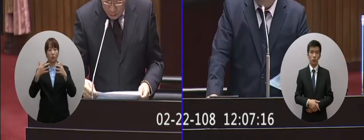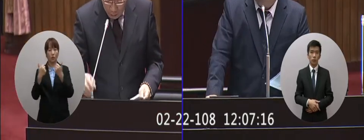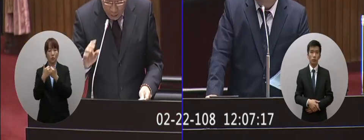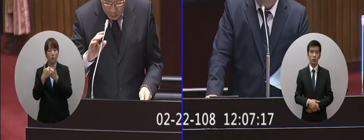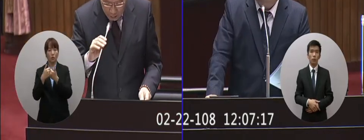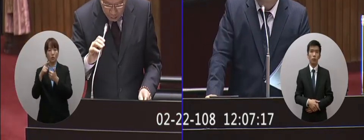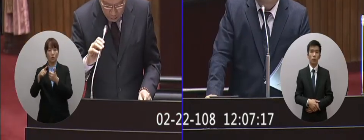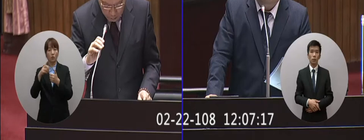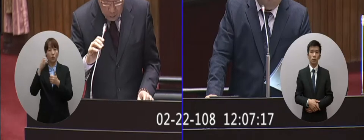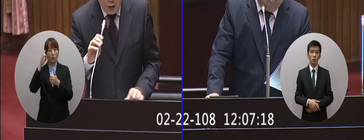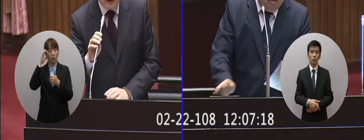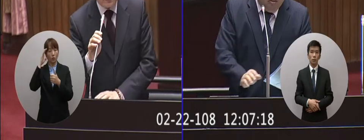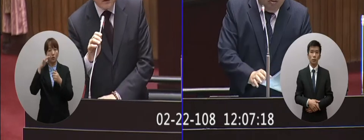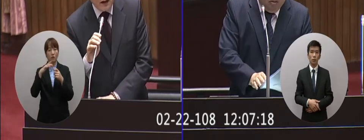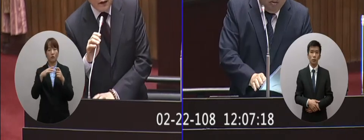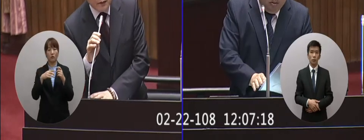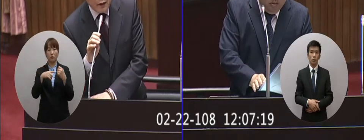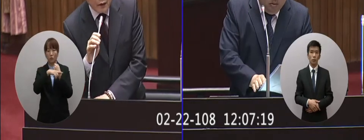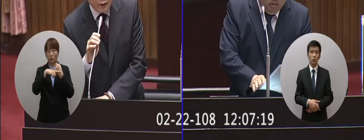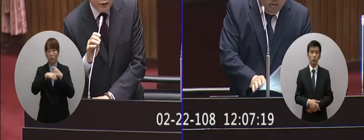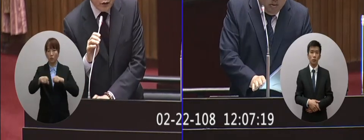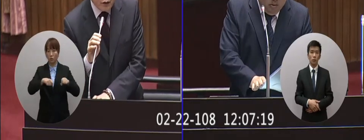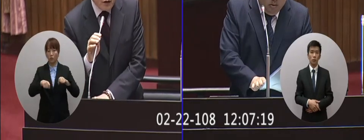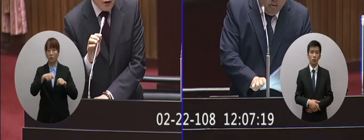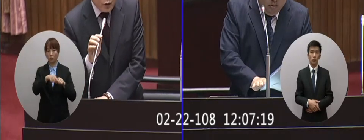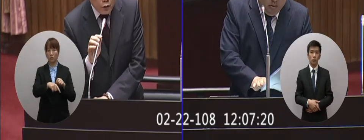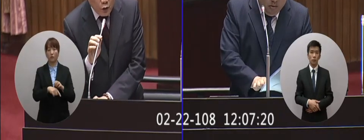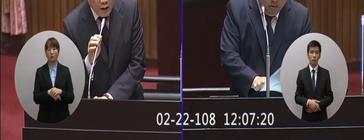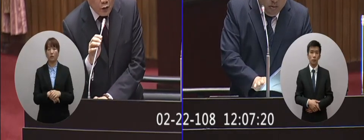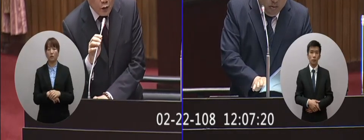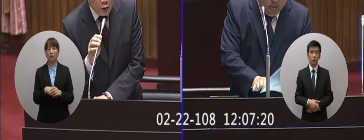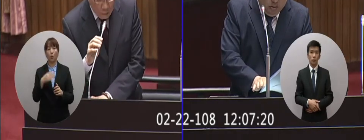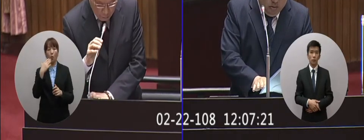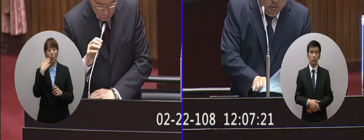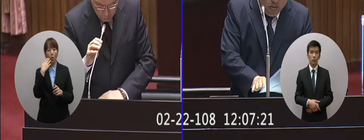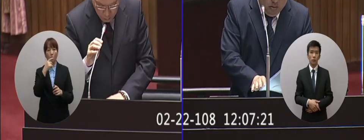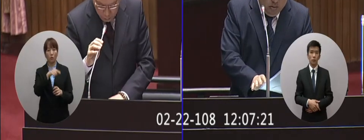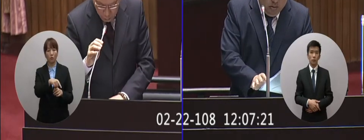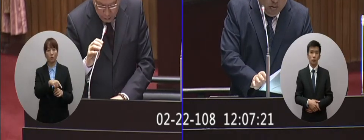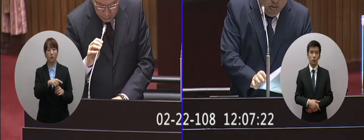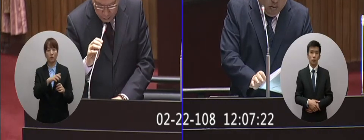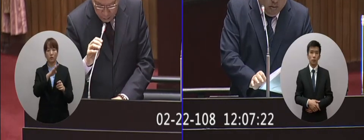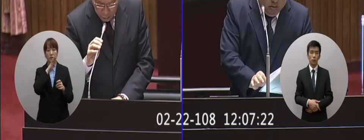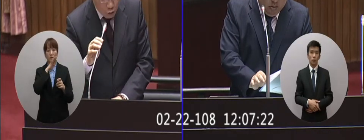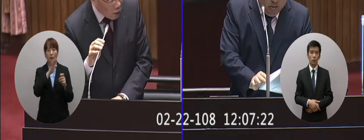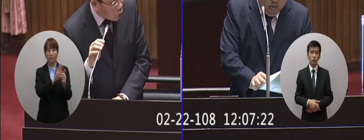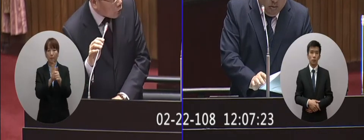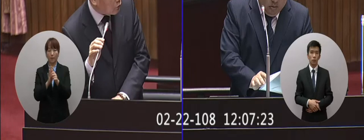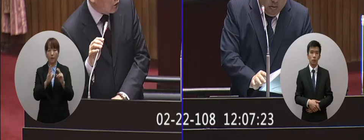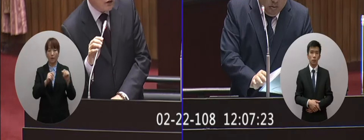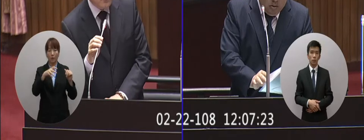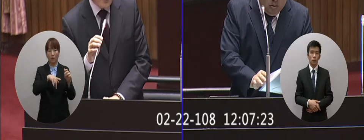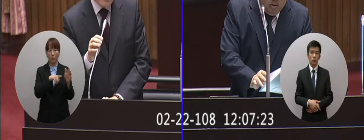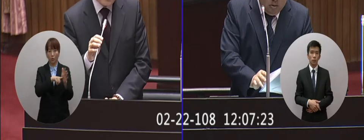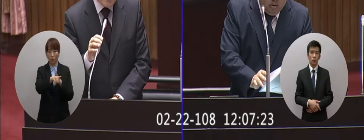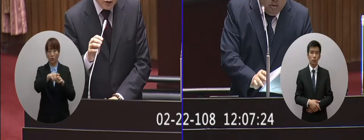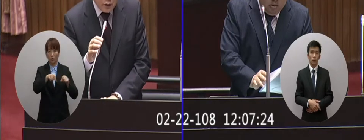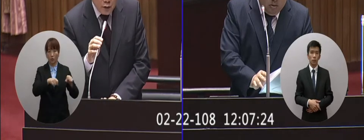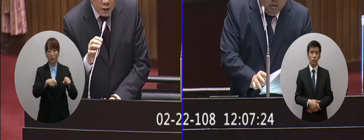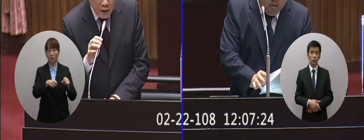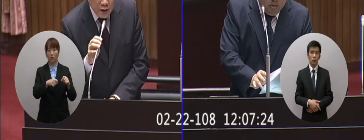研拟的地方创生的方案里面，就是说，如果他透过这个地方创生的专户